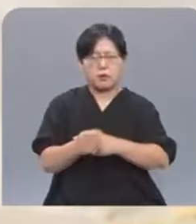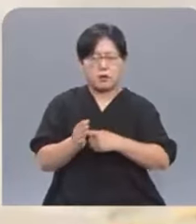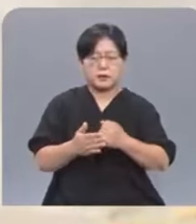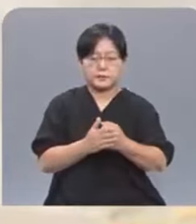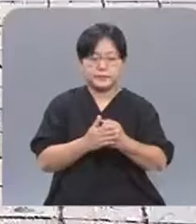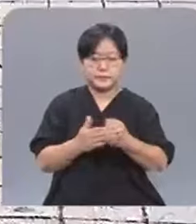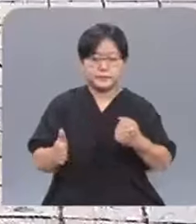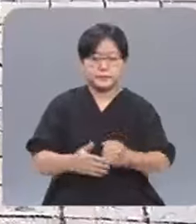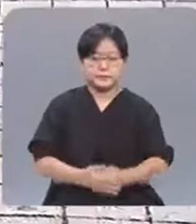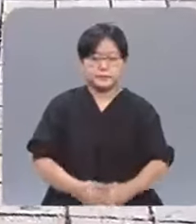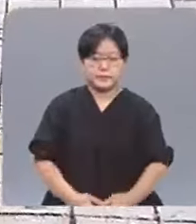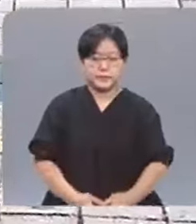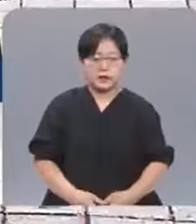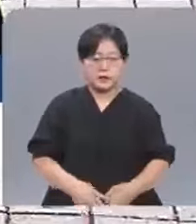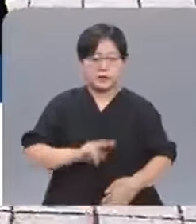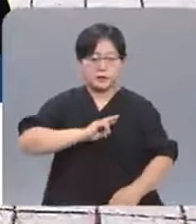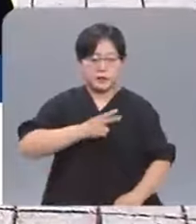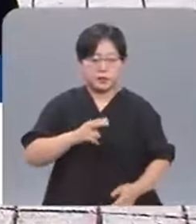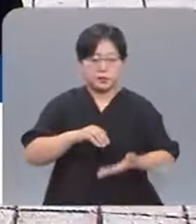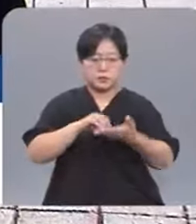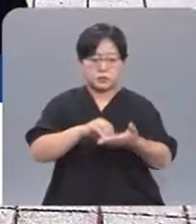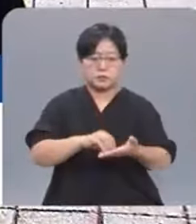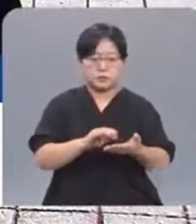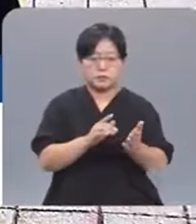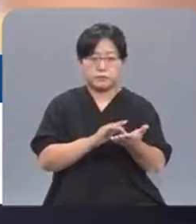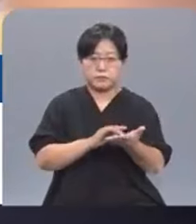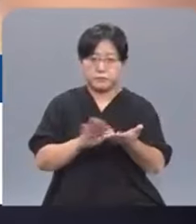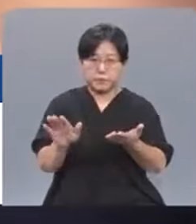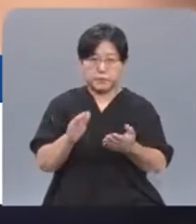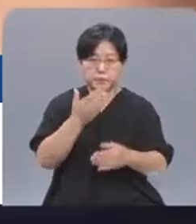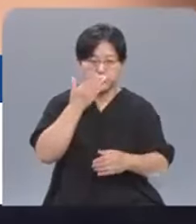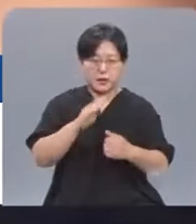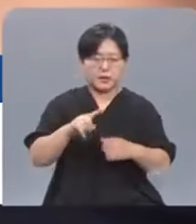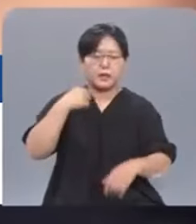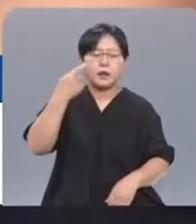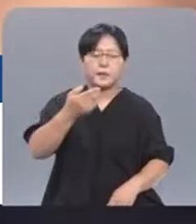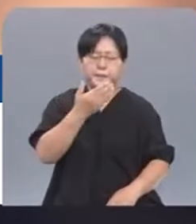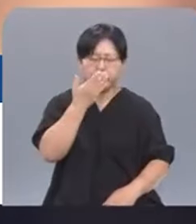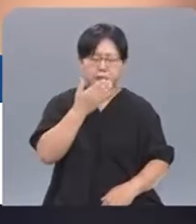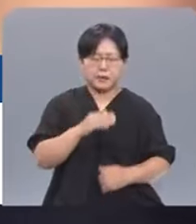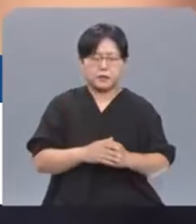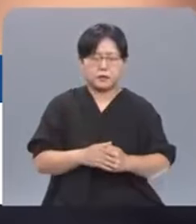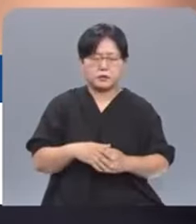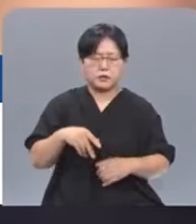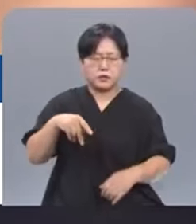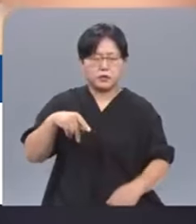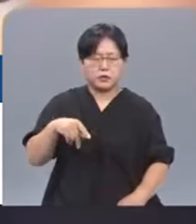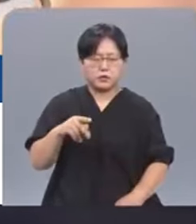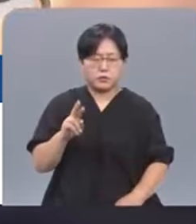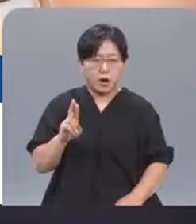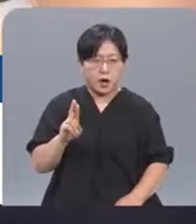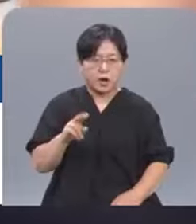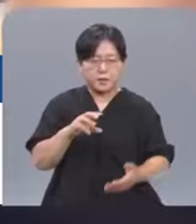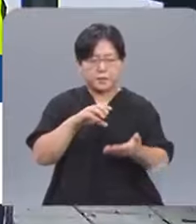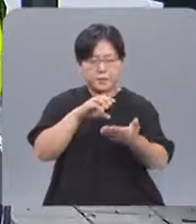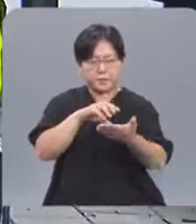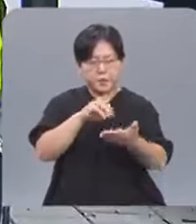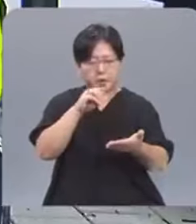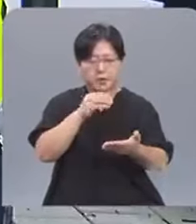때문입니다. 면허 등록할 게 있는데 넘길 수도 있고 다음에 하는 것도 있는데 이거는 QR만 찍으면 바로